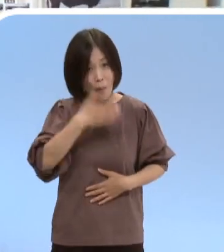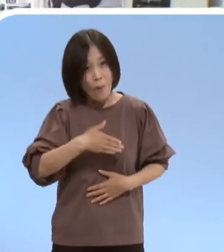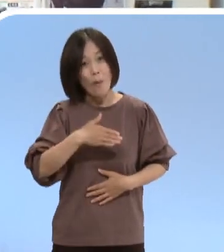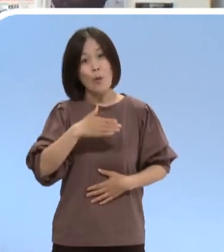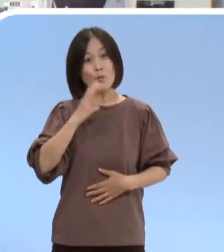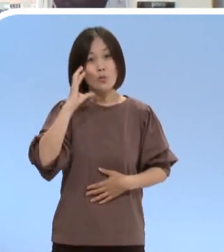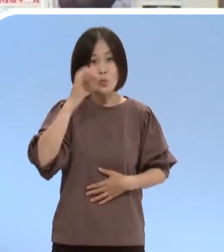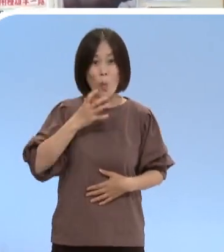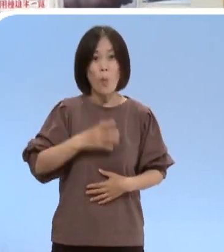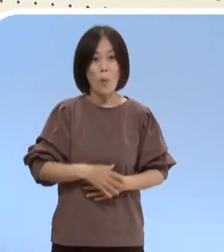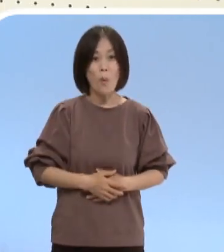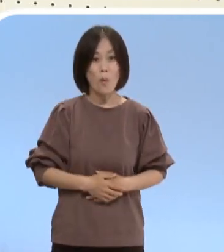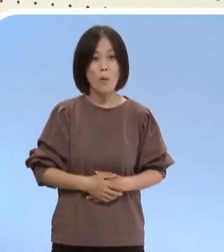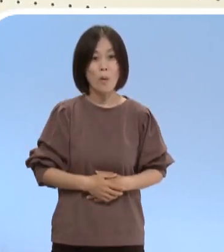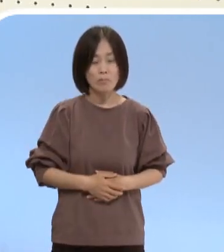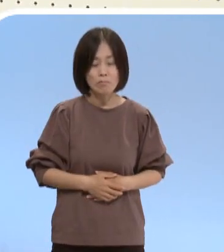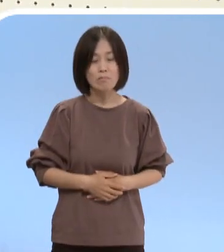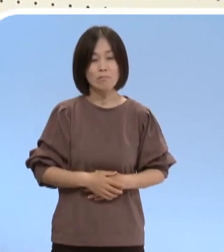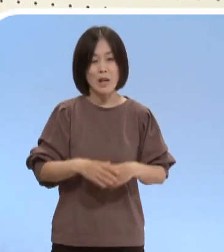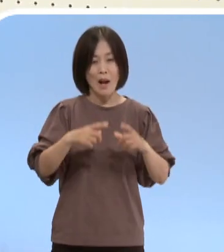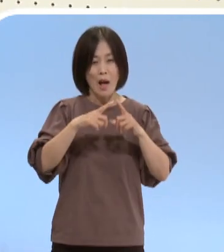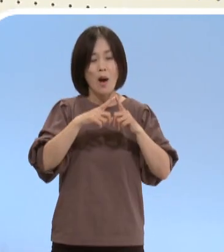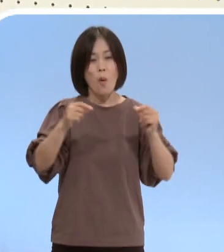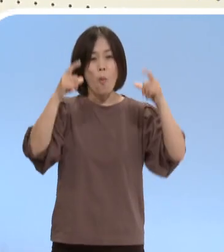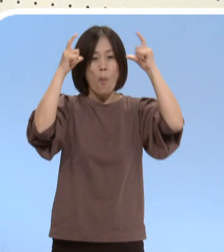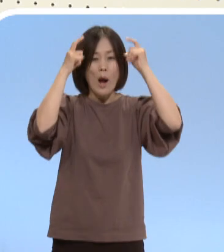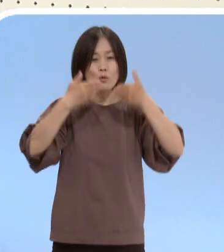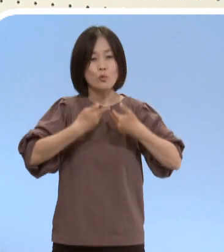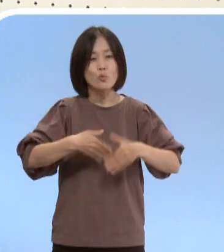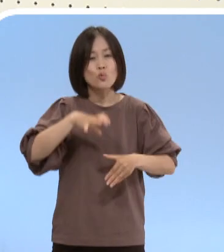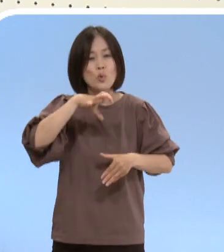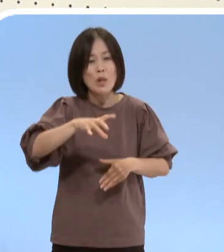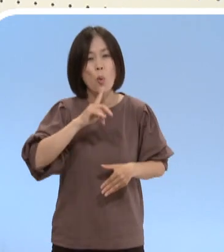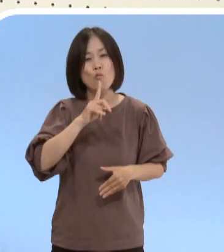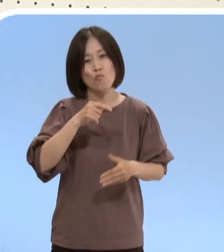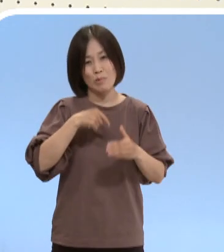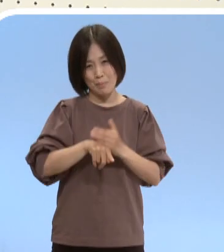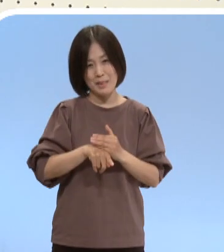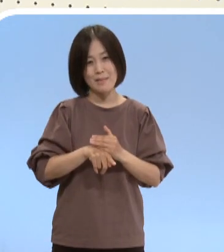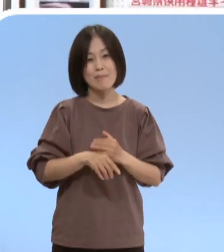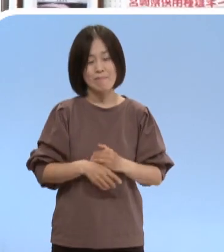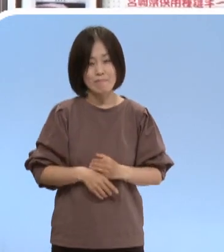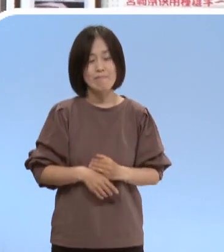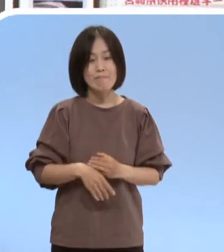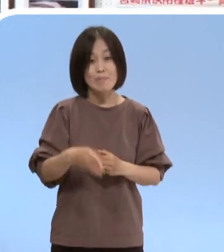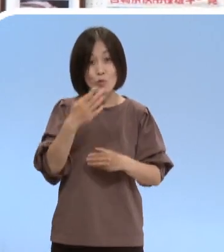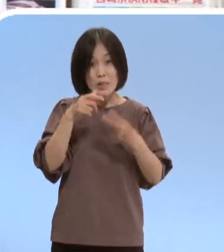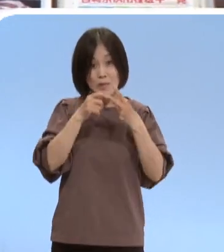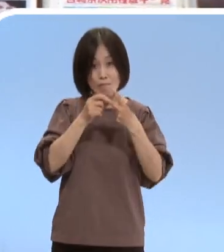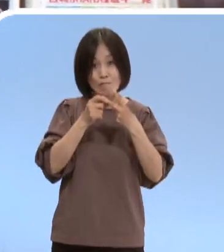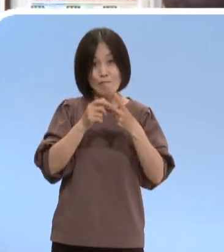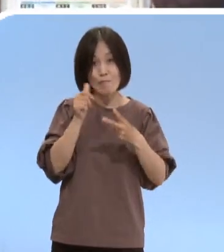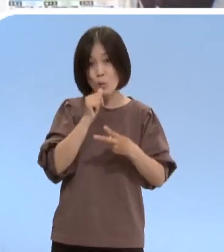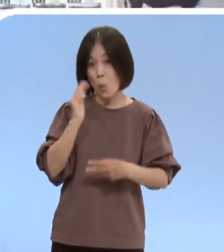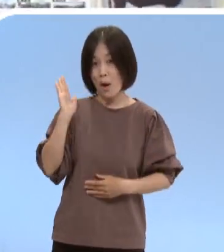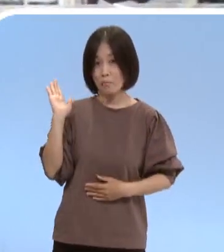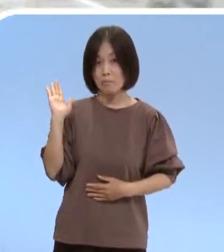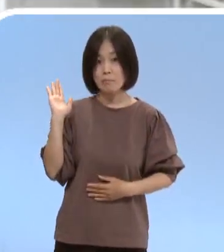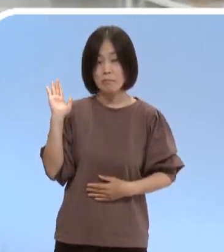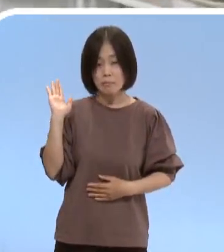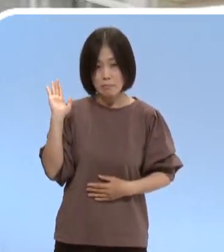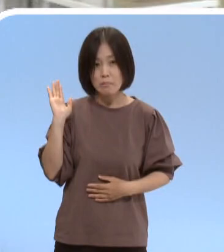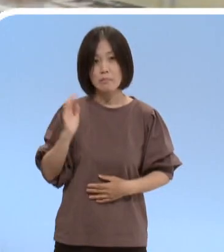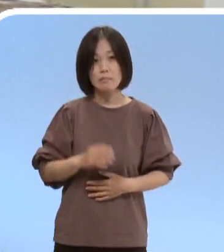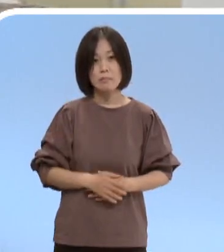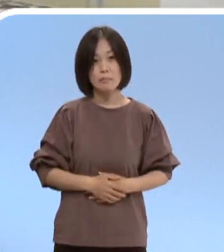牛で、そう、すごい牛なんです。なので、あの和牛のふるさとって言われてる。あともう一人重要な人物がい